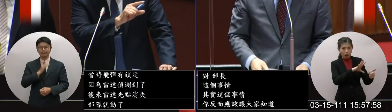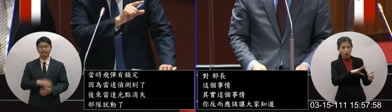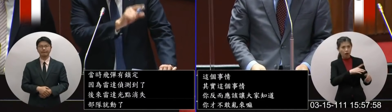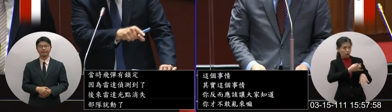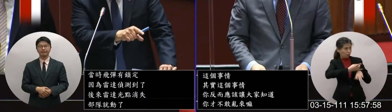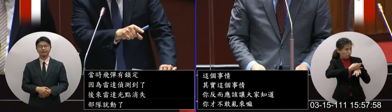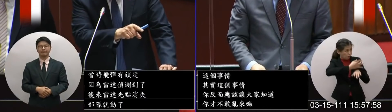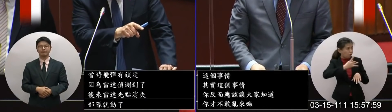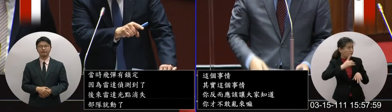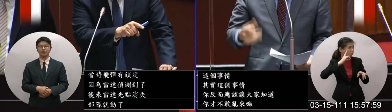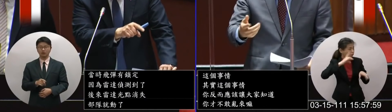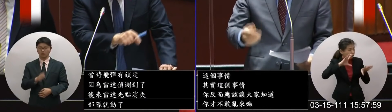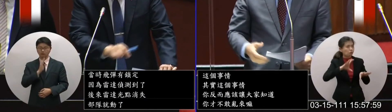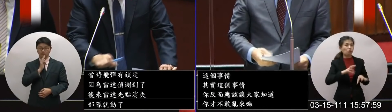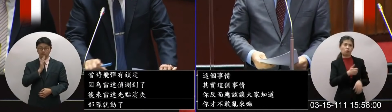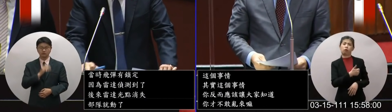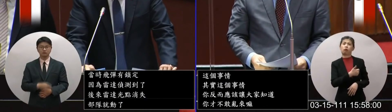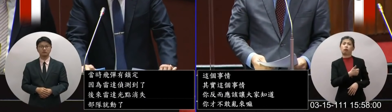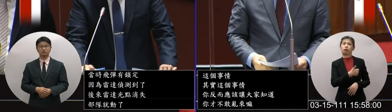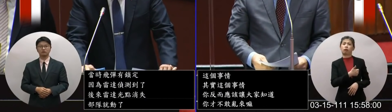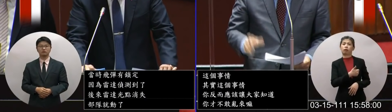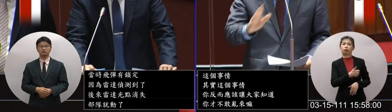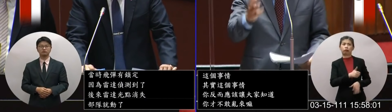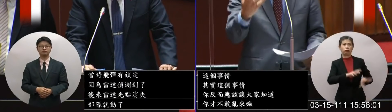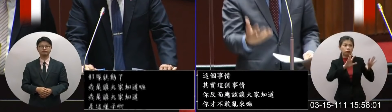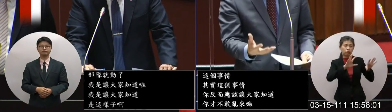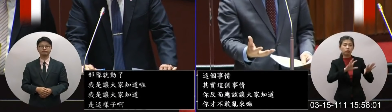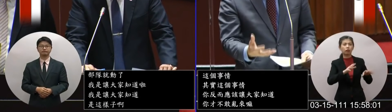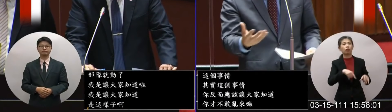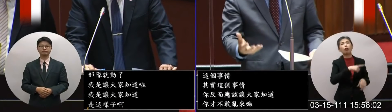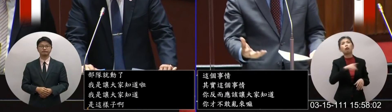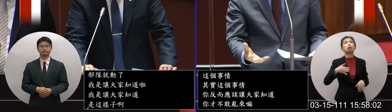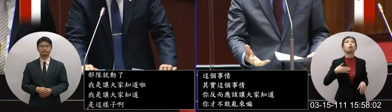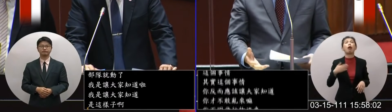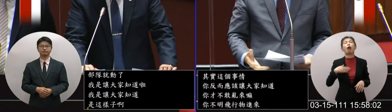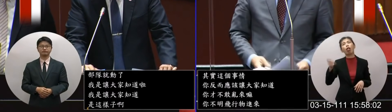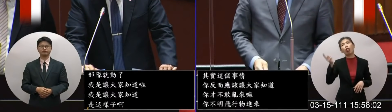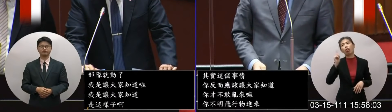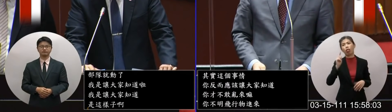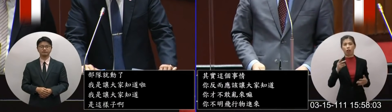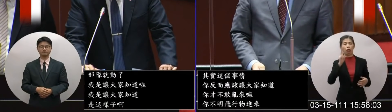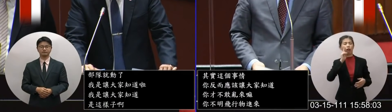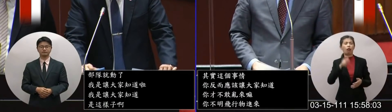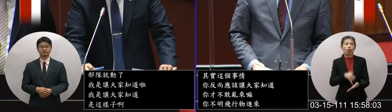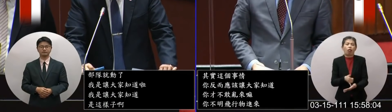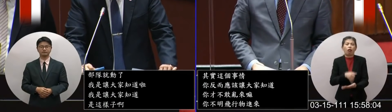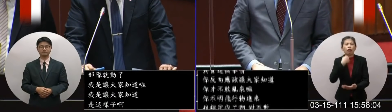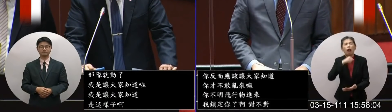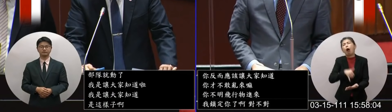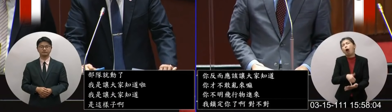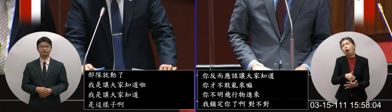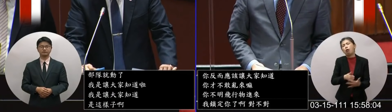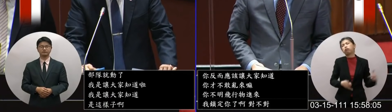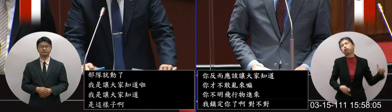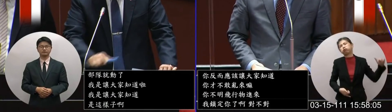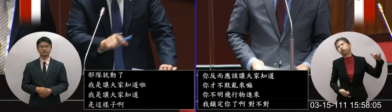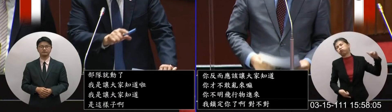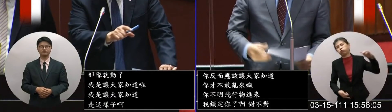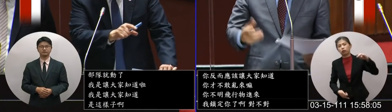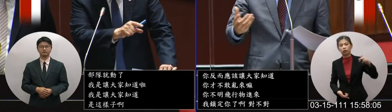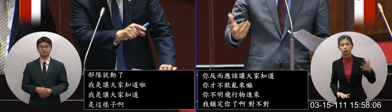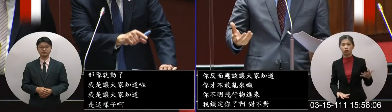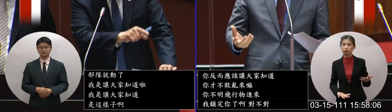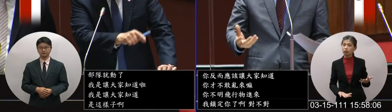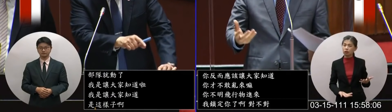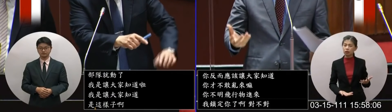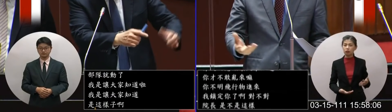是不是这样？ 是这样子啊！ 你才有办法真的达到贺主嘛，否则大家都不知道，大家都觉得说啊，你怎么都没有反应呢？ 那然